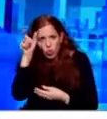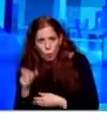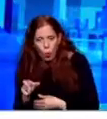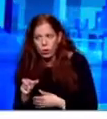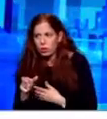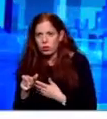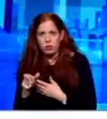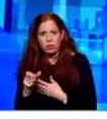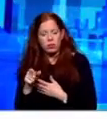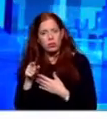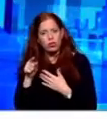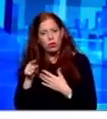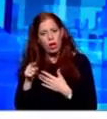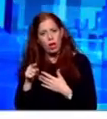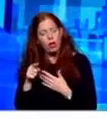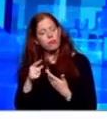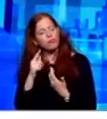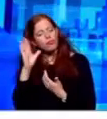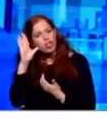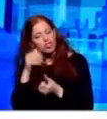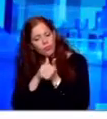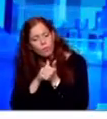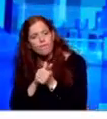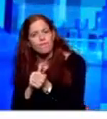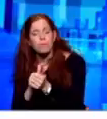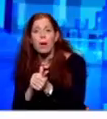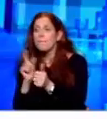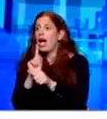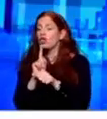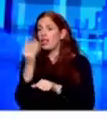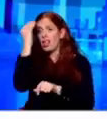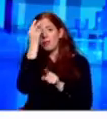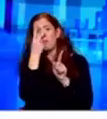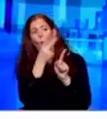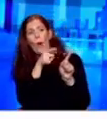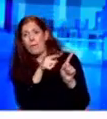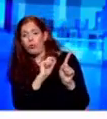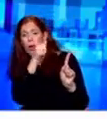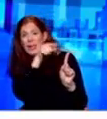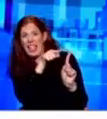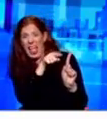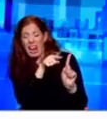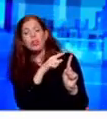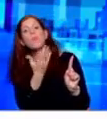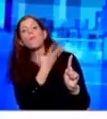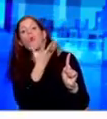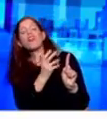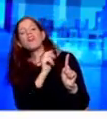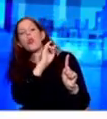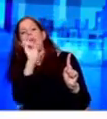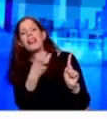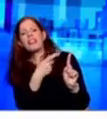כדמות שבעצם הלכו אחריה, וברגע שהתלמידים רואים בעצם כן. שהמנהלת הזאת מעודדת